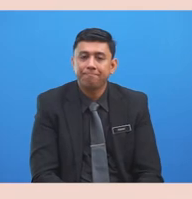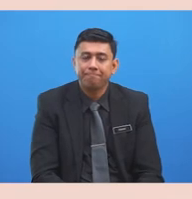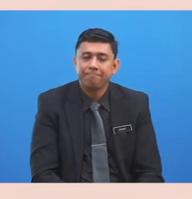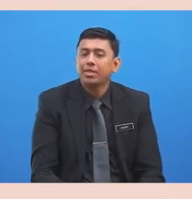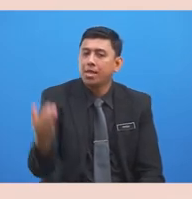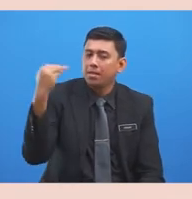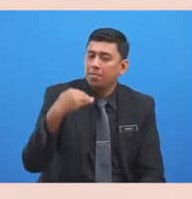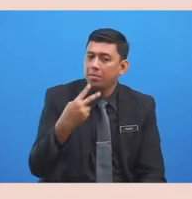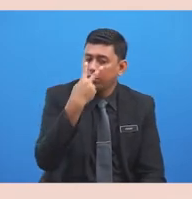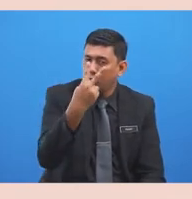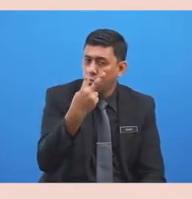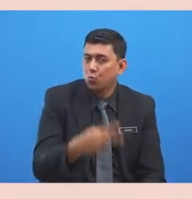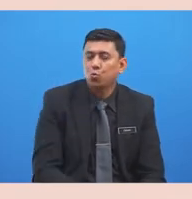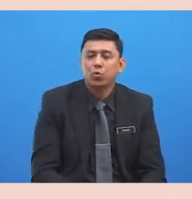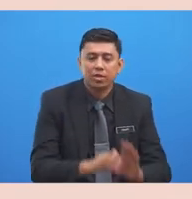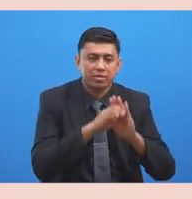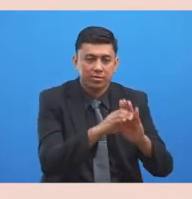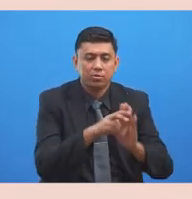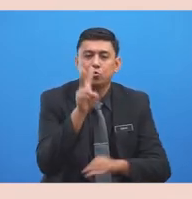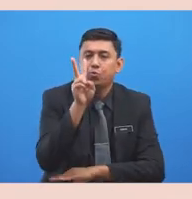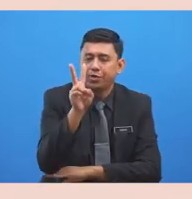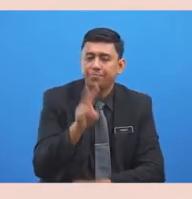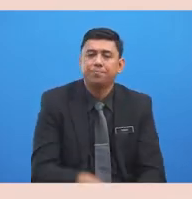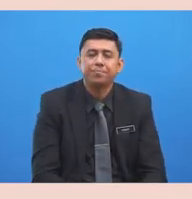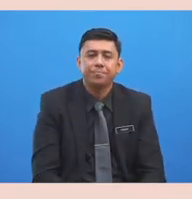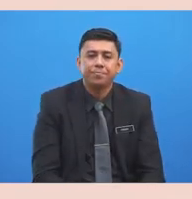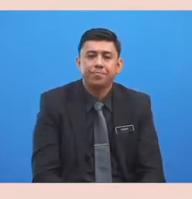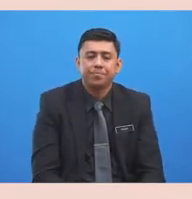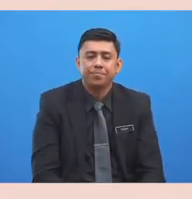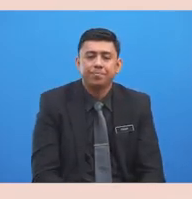Seterusnya, mari kita lihat contoh kedua,